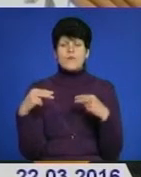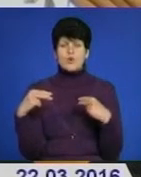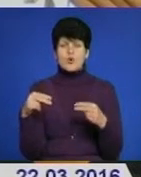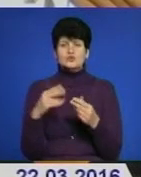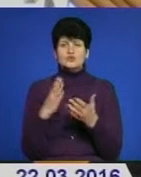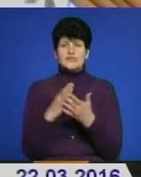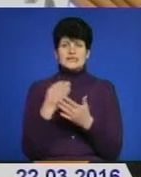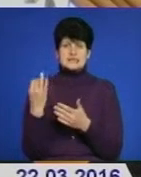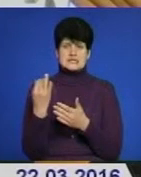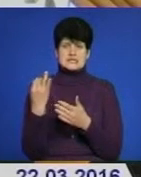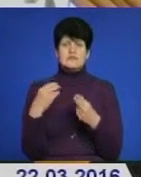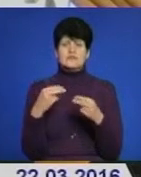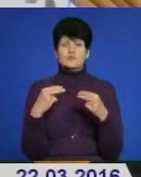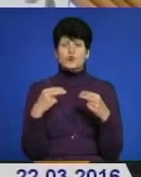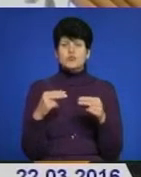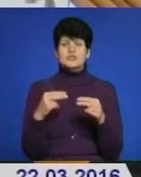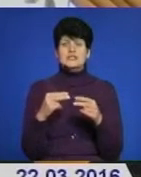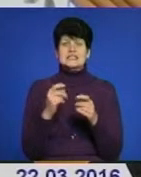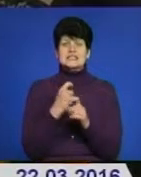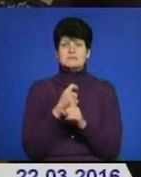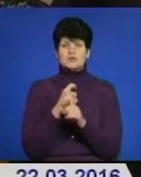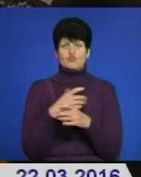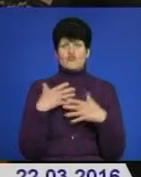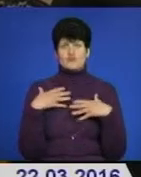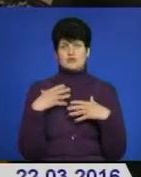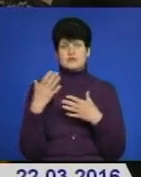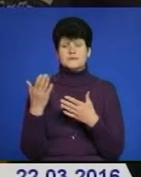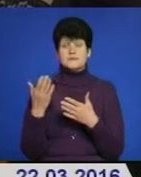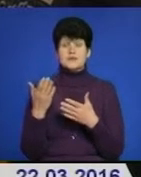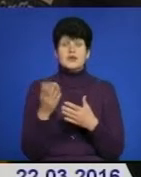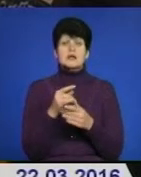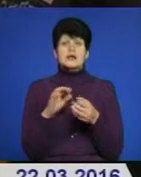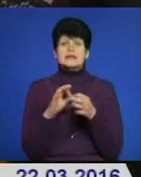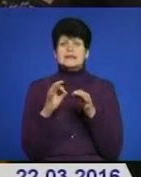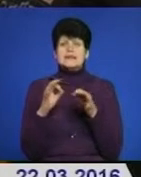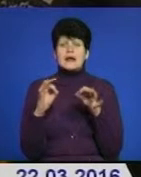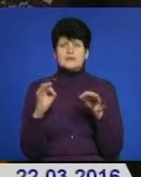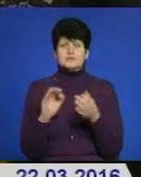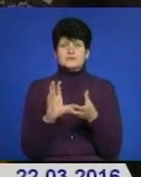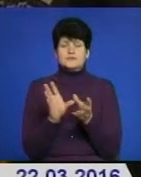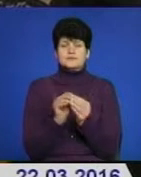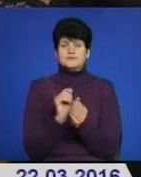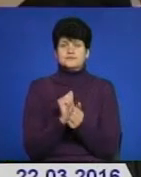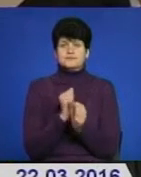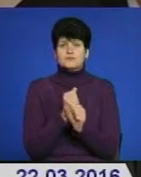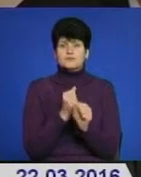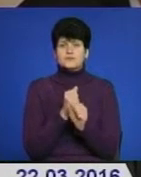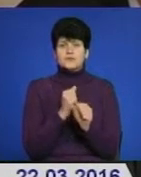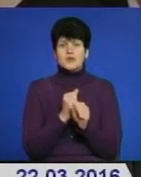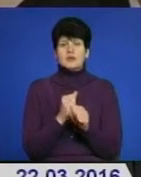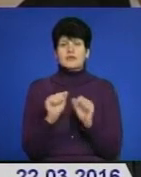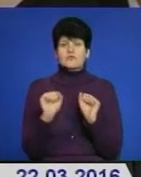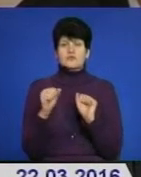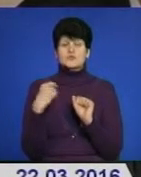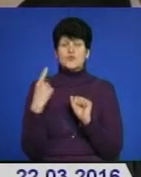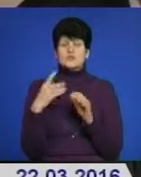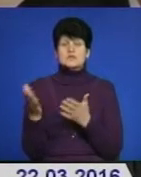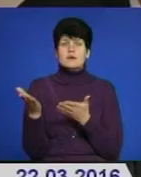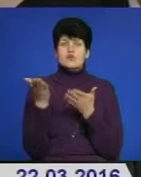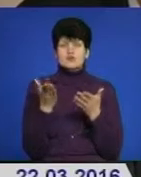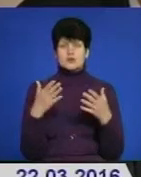питаннях збуту спирту, зокрема, в Грузії. Для детальнішого налагодження партнерства між Тернопільщиною та Грузією керівництво області